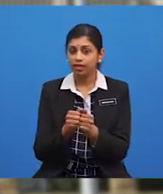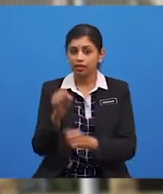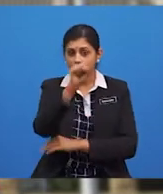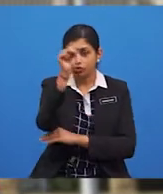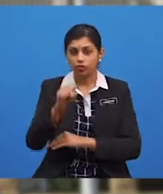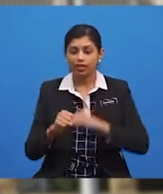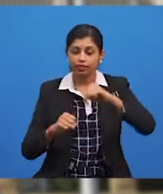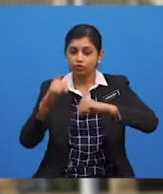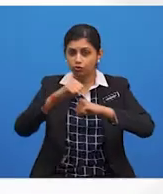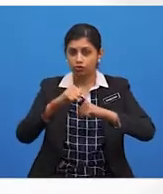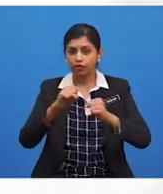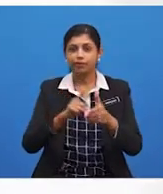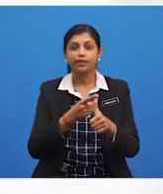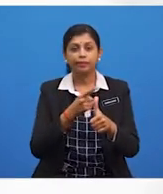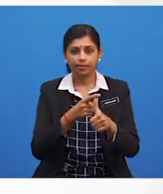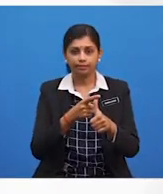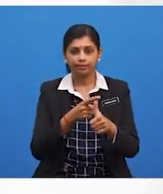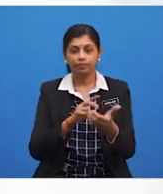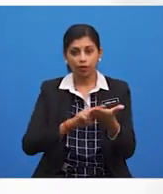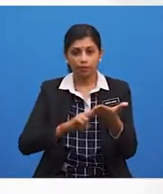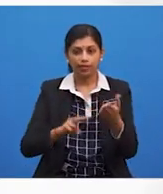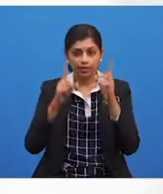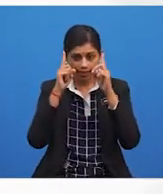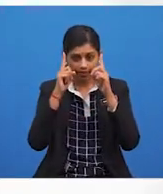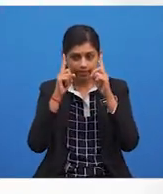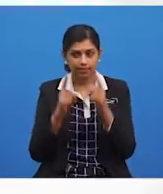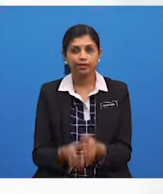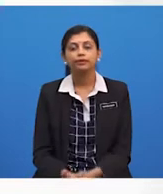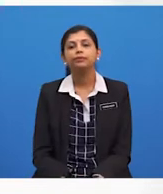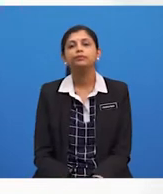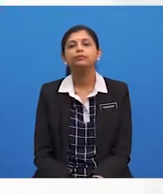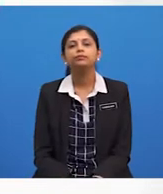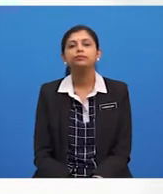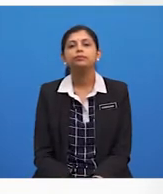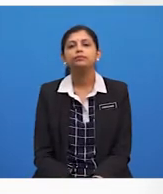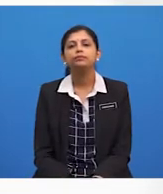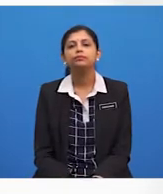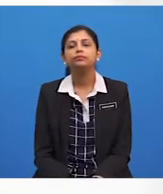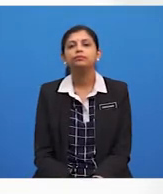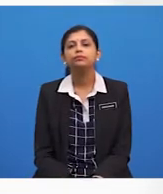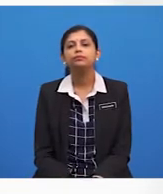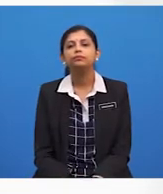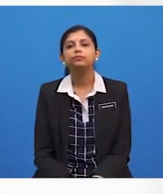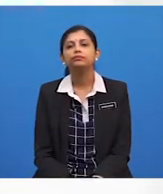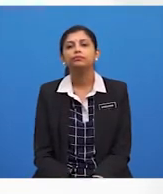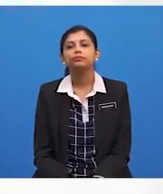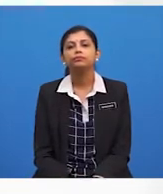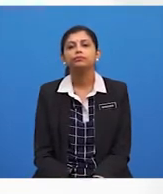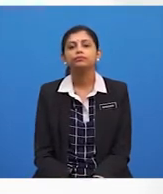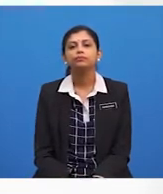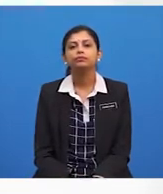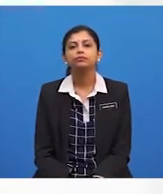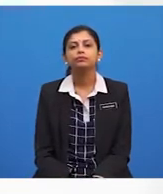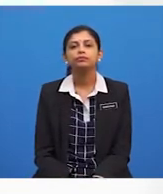pertama. Nyatakan tiga sebab perlembagaan persekutuan ialah undang-undang tertinggi